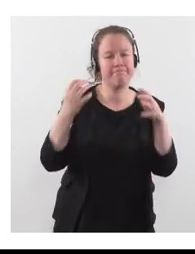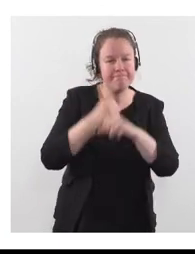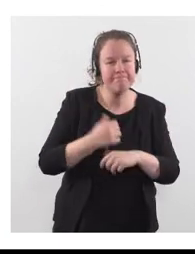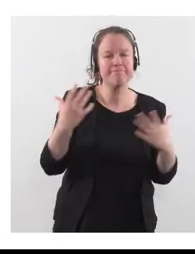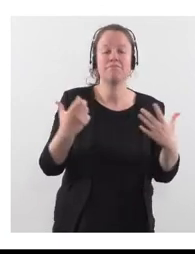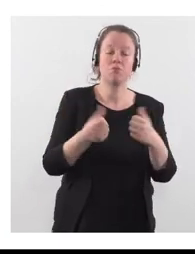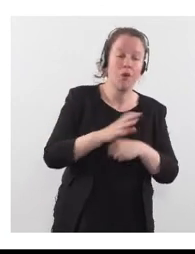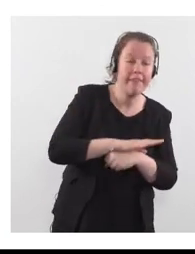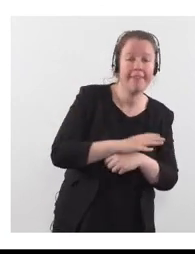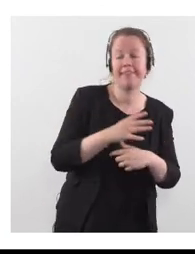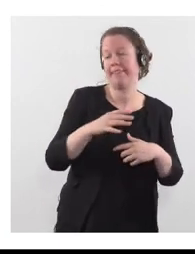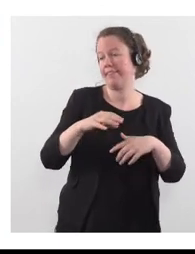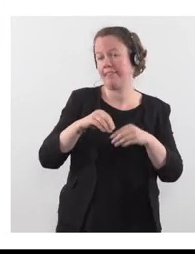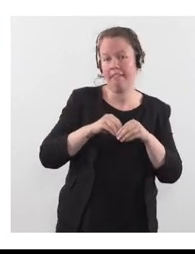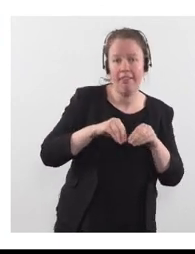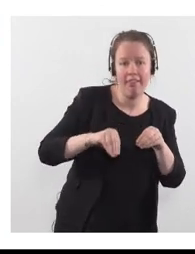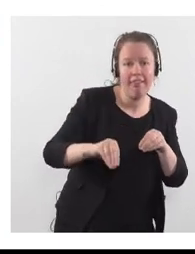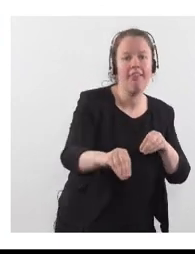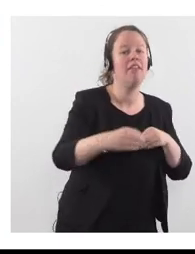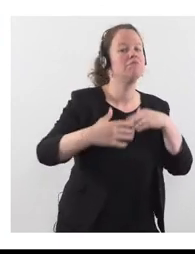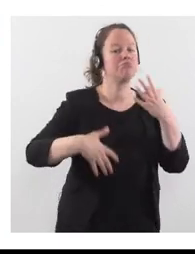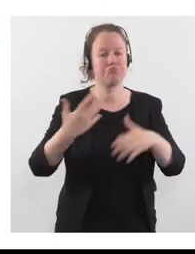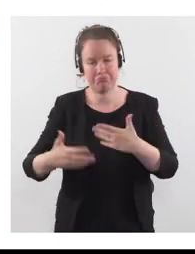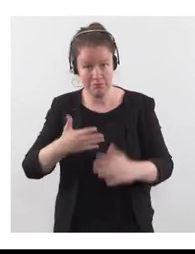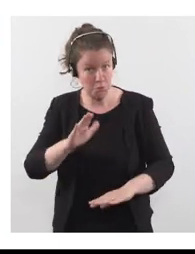été retardé. Et au final,